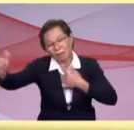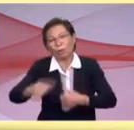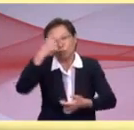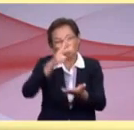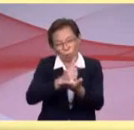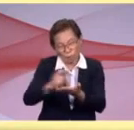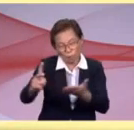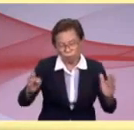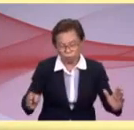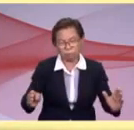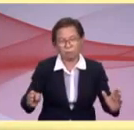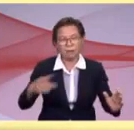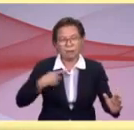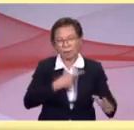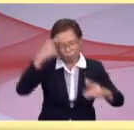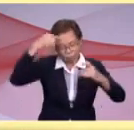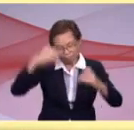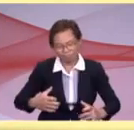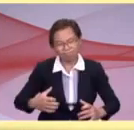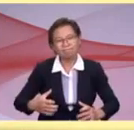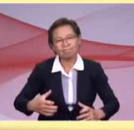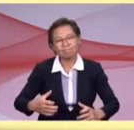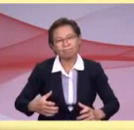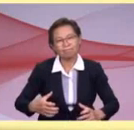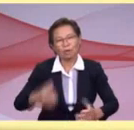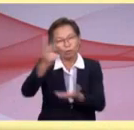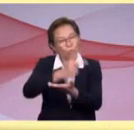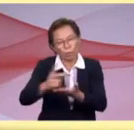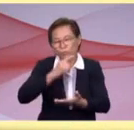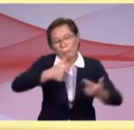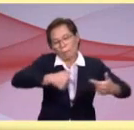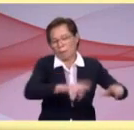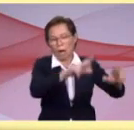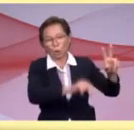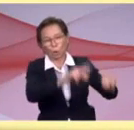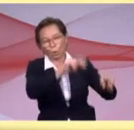ini. Jadi kita telah membuat keputusan iaitu untuk tidak membenarkan